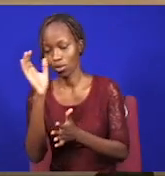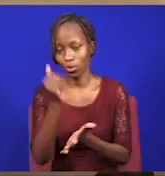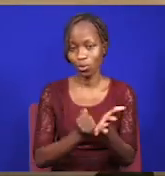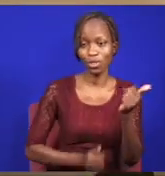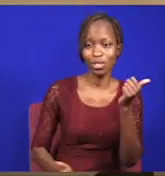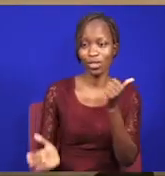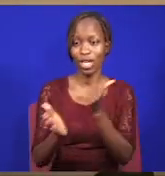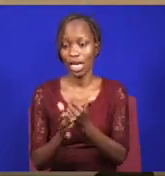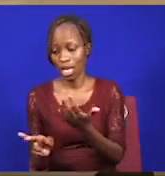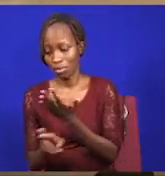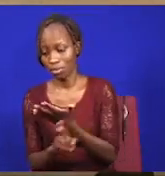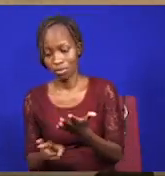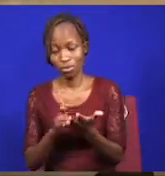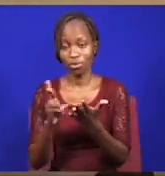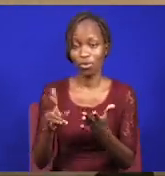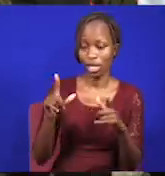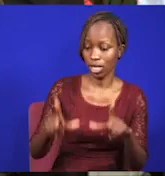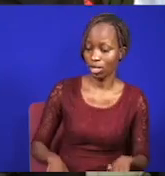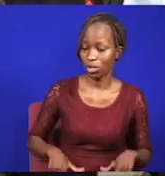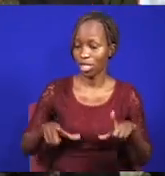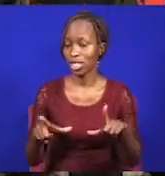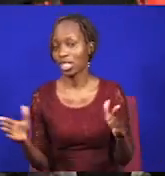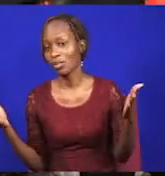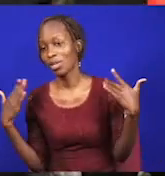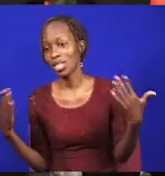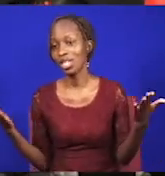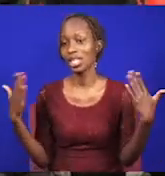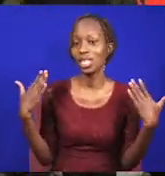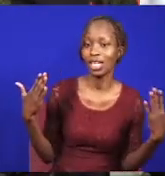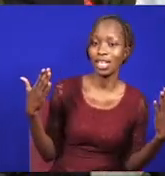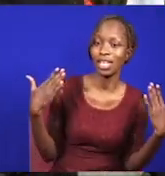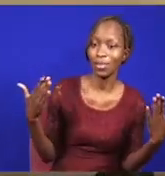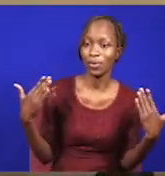aliyesulubiwa amefufuka yuaishi milele.